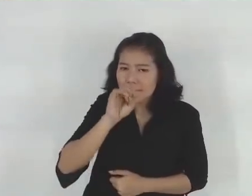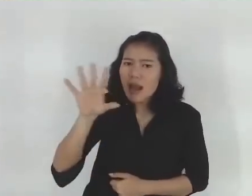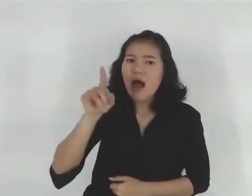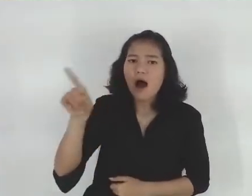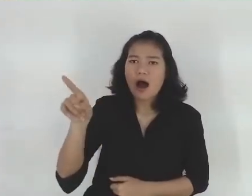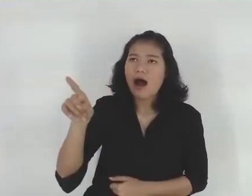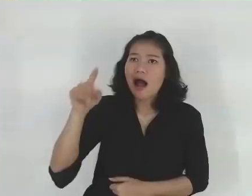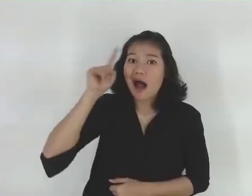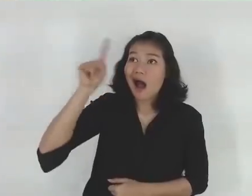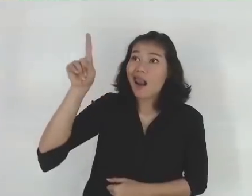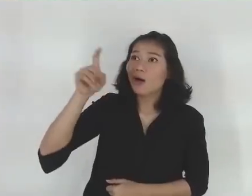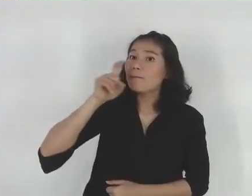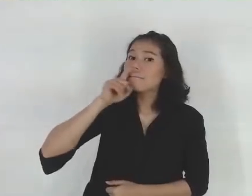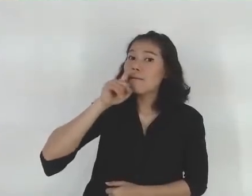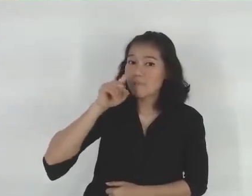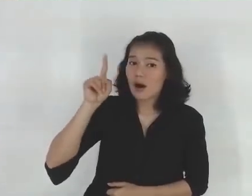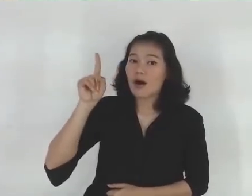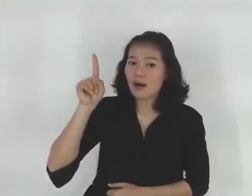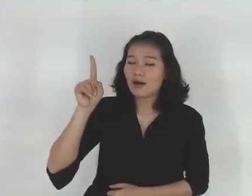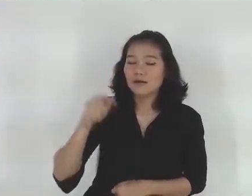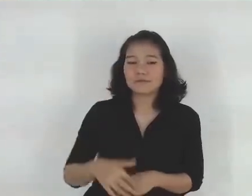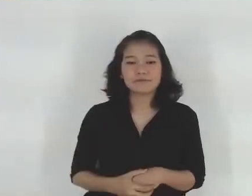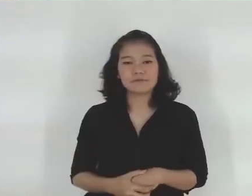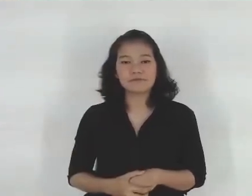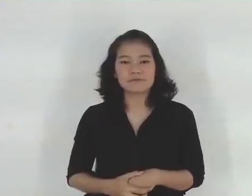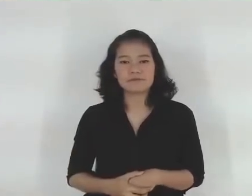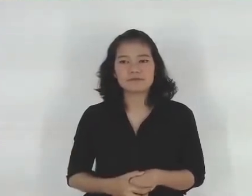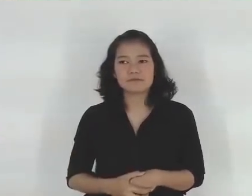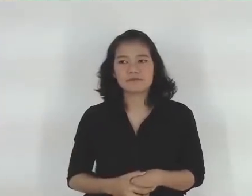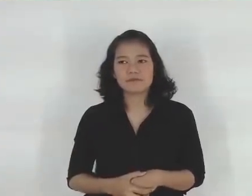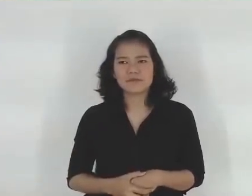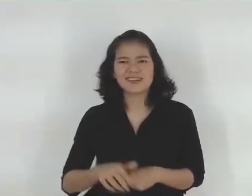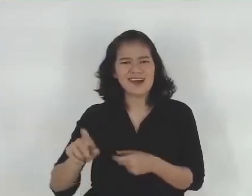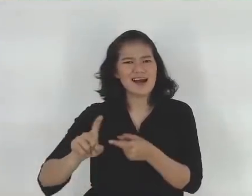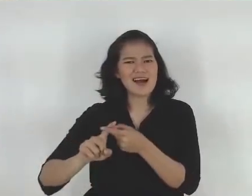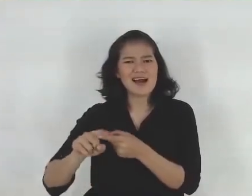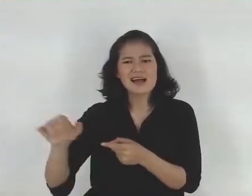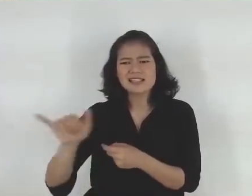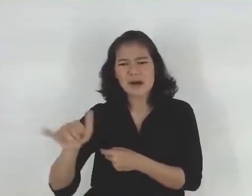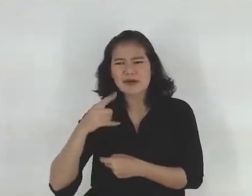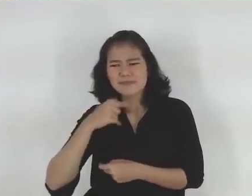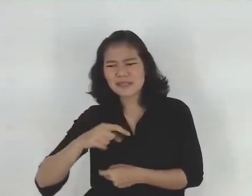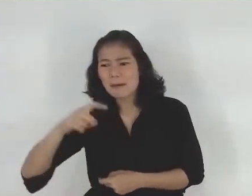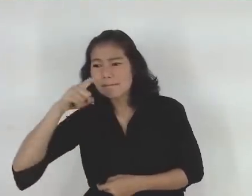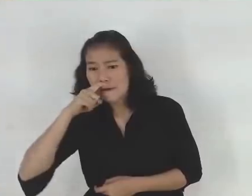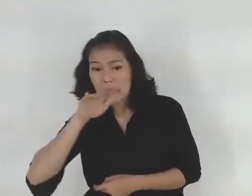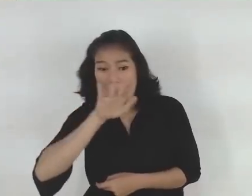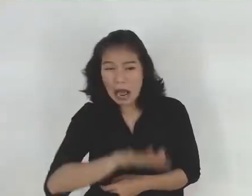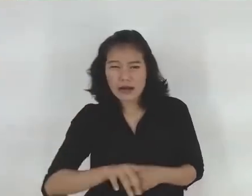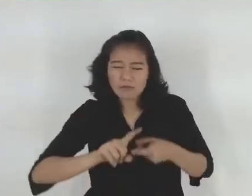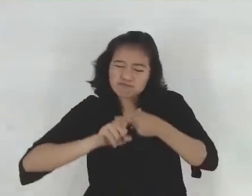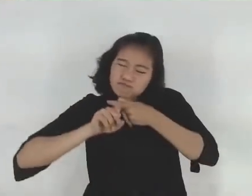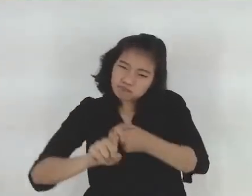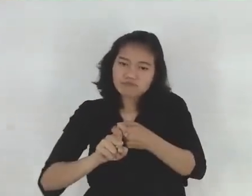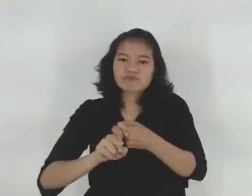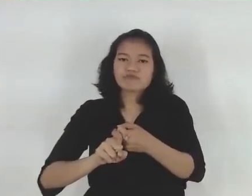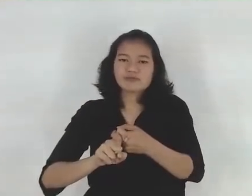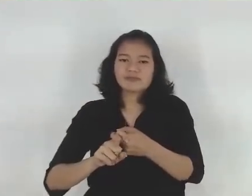aba atau Bapa sedekat hubungan Ayah dengan anak